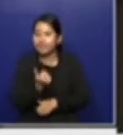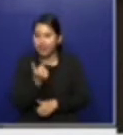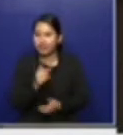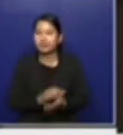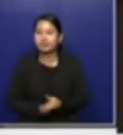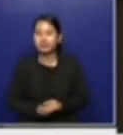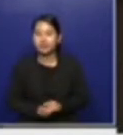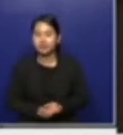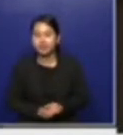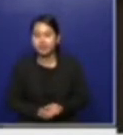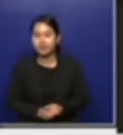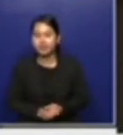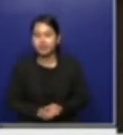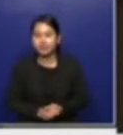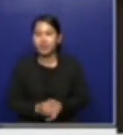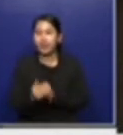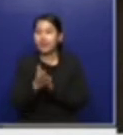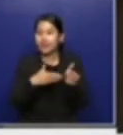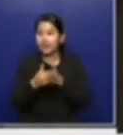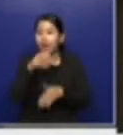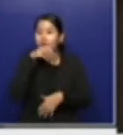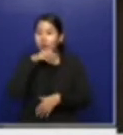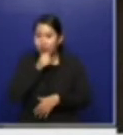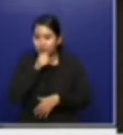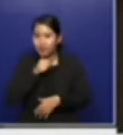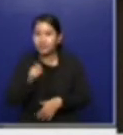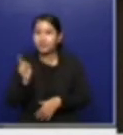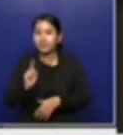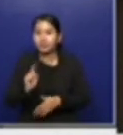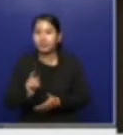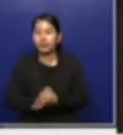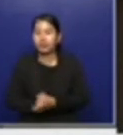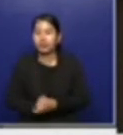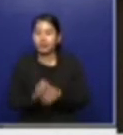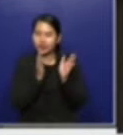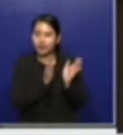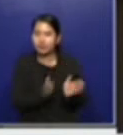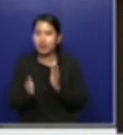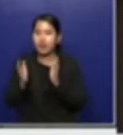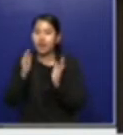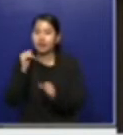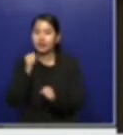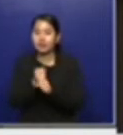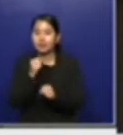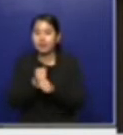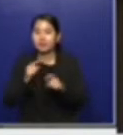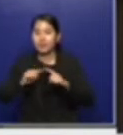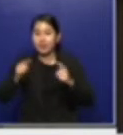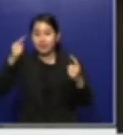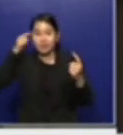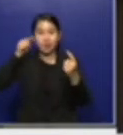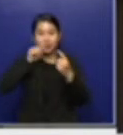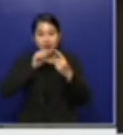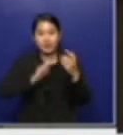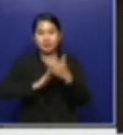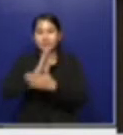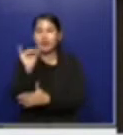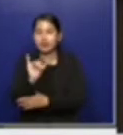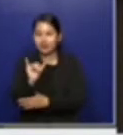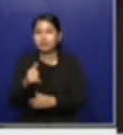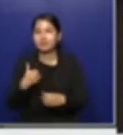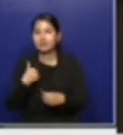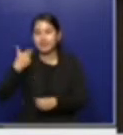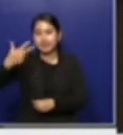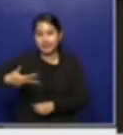หว่างสีส้มนะครับก็คือดำเนินการแต่ยังไม่บรรลุเป้าหมายอีกนะครับอีก3ด้